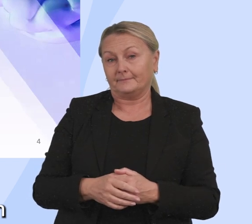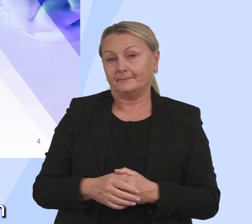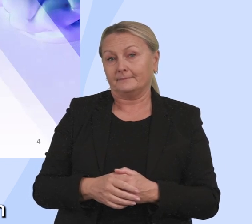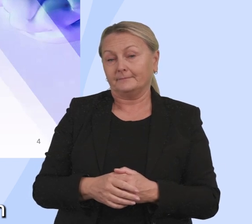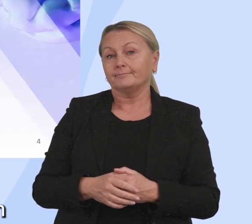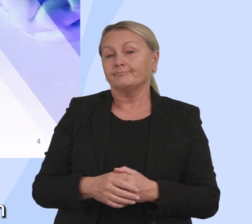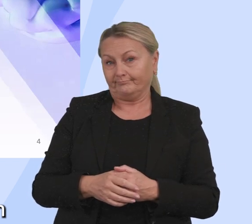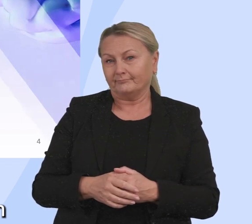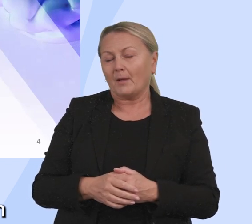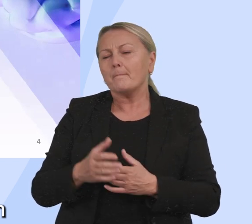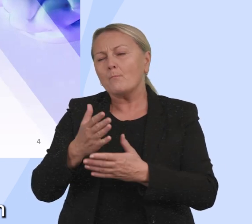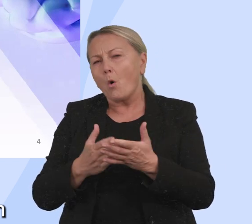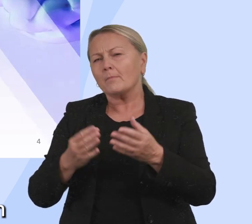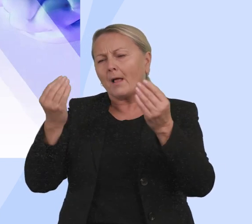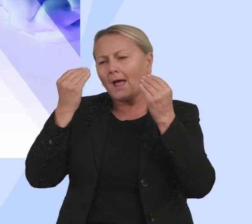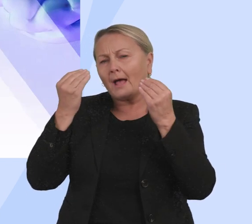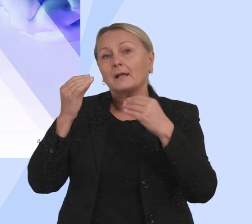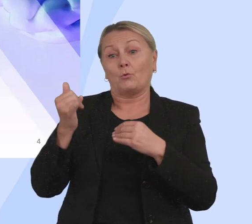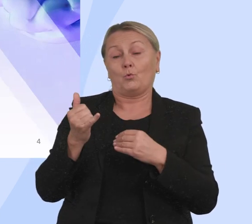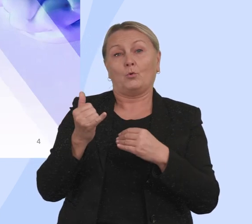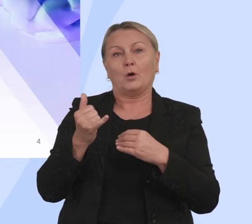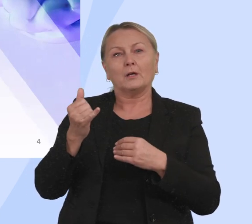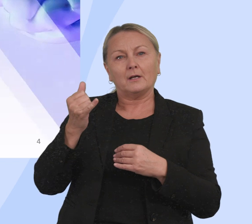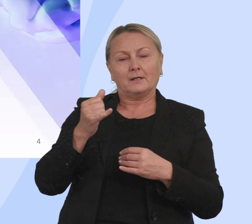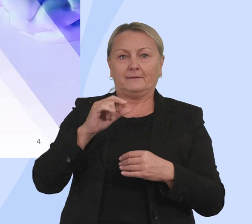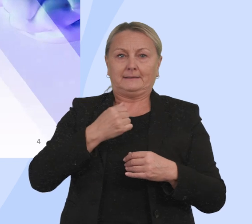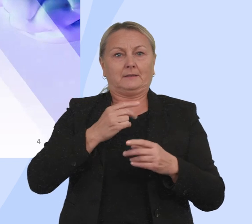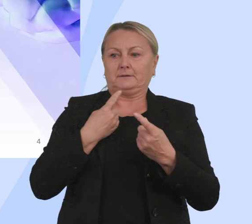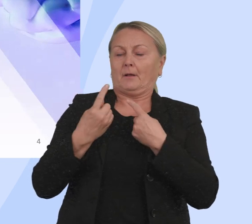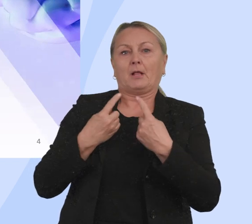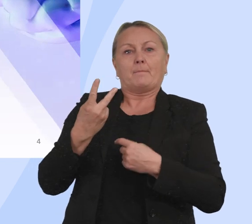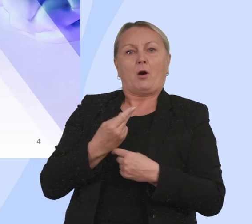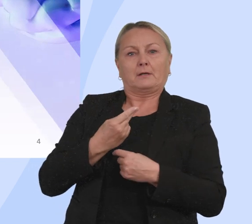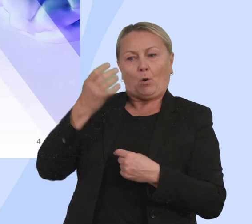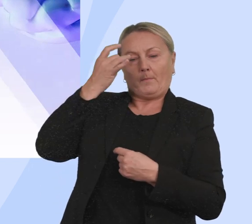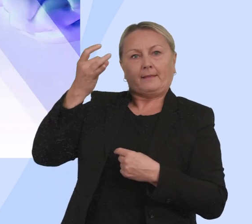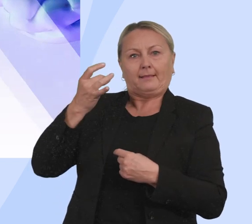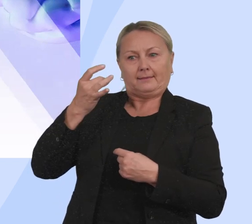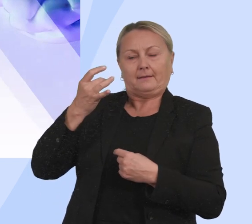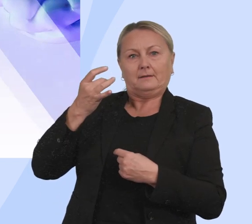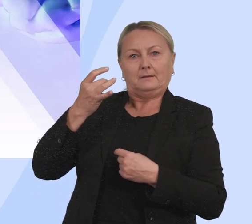en anden, den kompetente samtalepartner, kommunikationspartner, som viser med sin